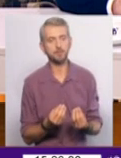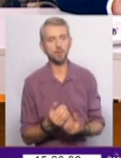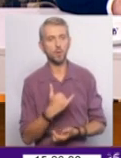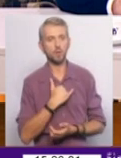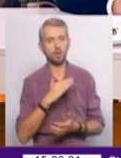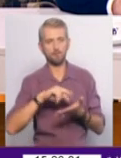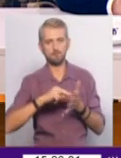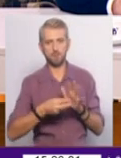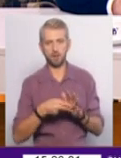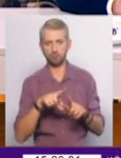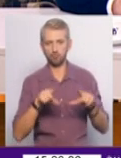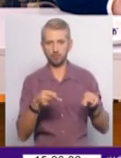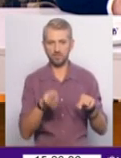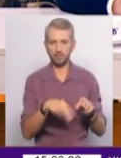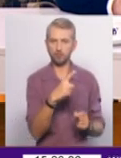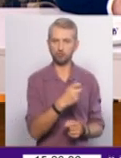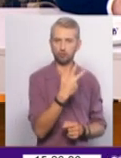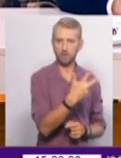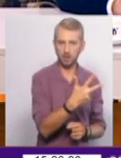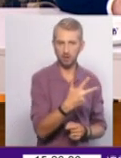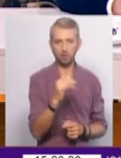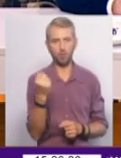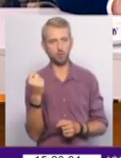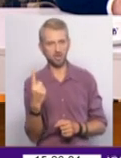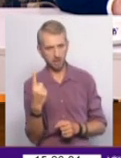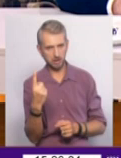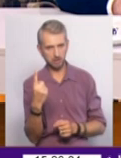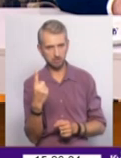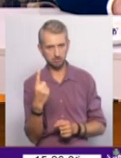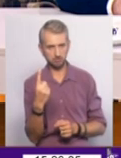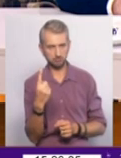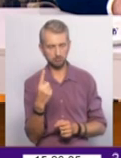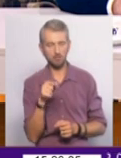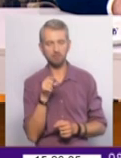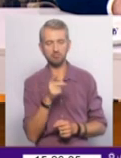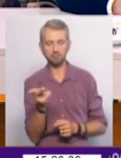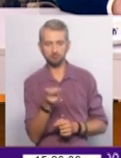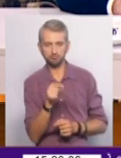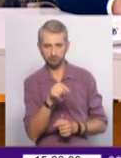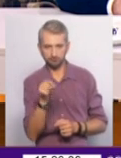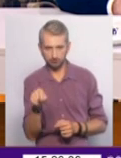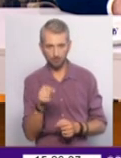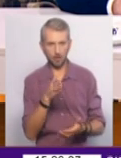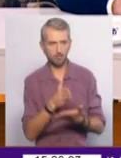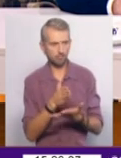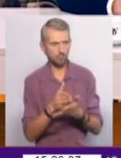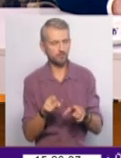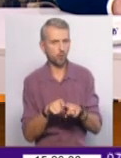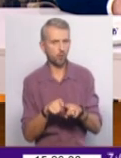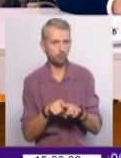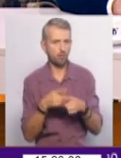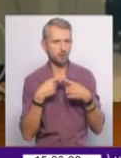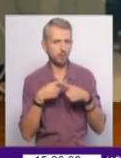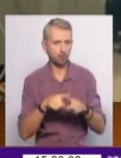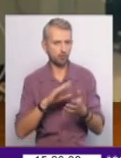в плані дві школи, це 103-я школа і 11-та школа. Вони знаходяться вже в такому якби